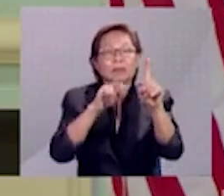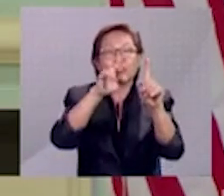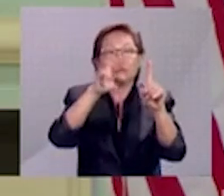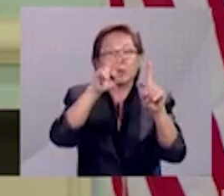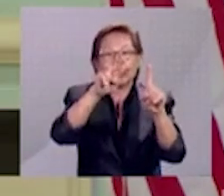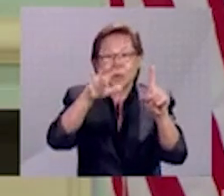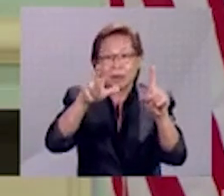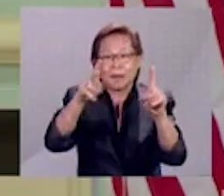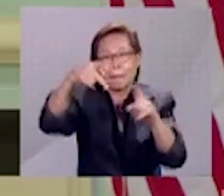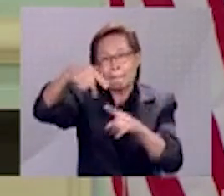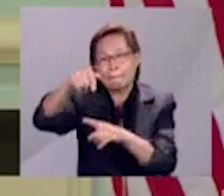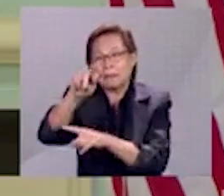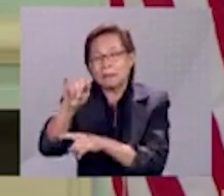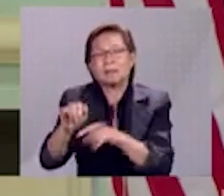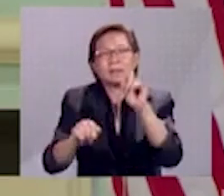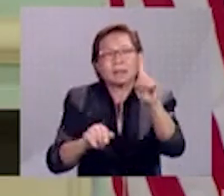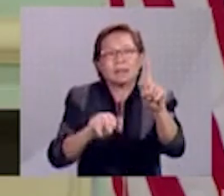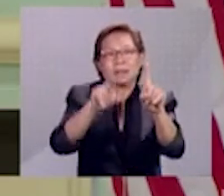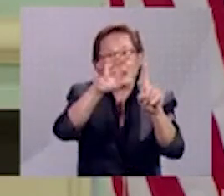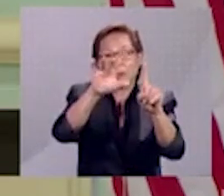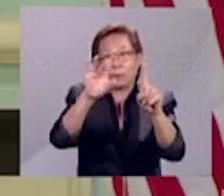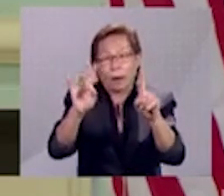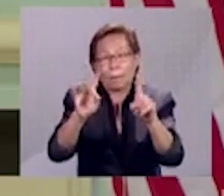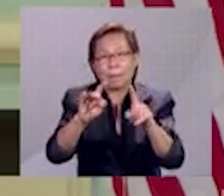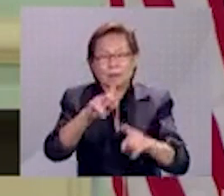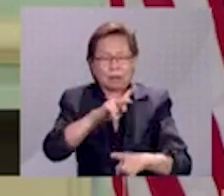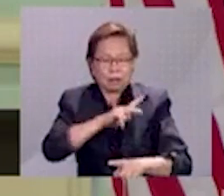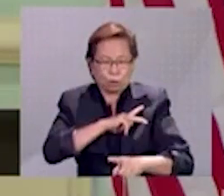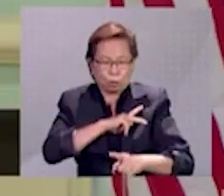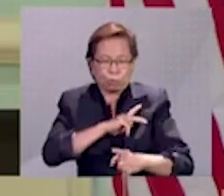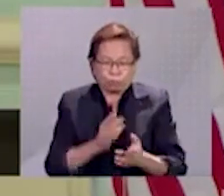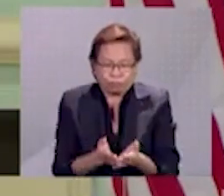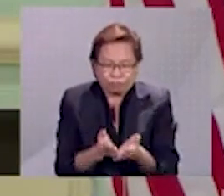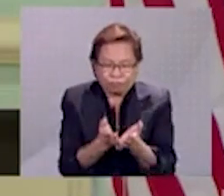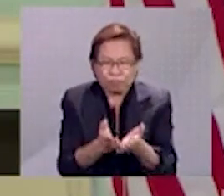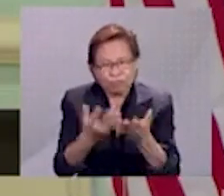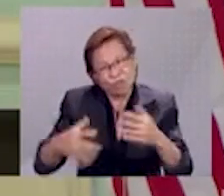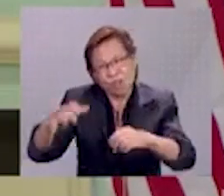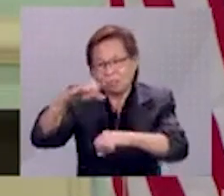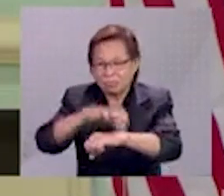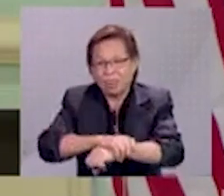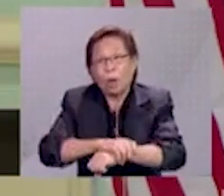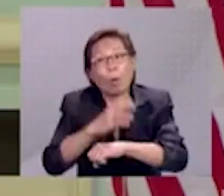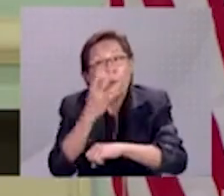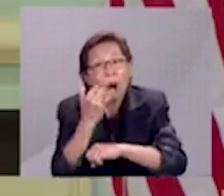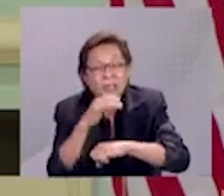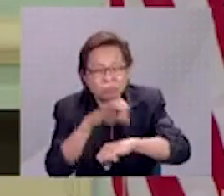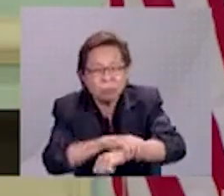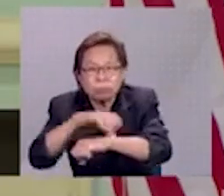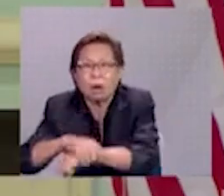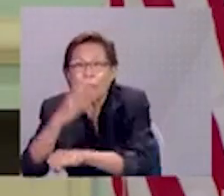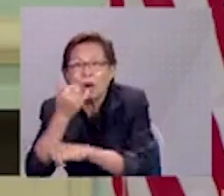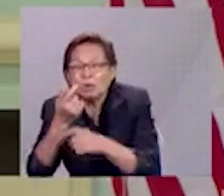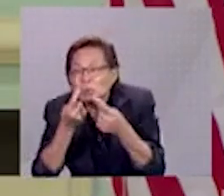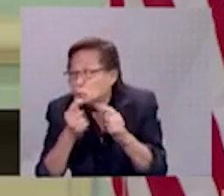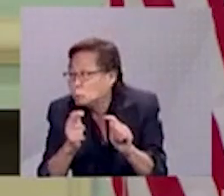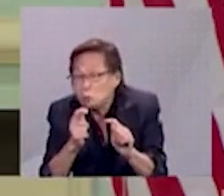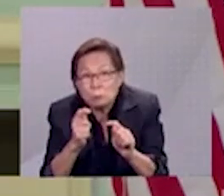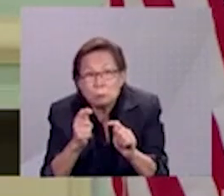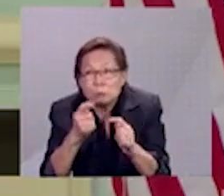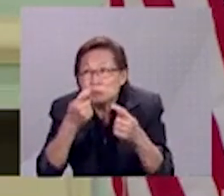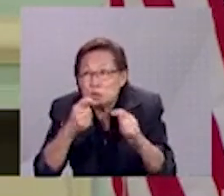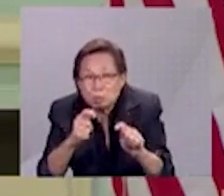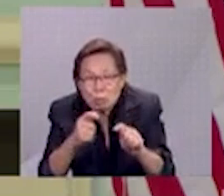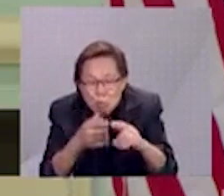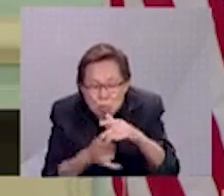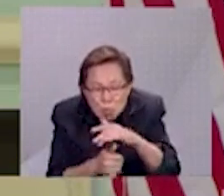dan 138 tekong telah ditahan kerana mencuba memasuki sempadan negara secara